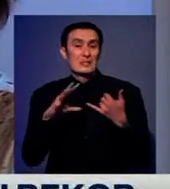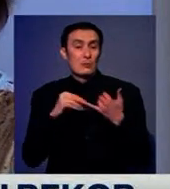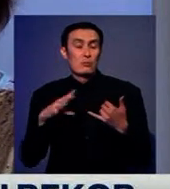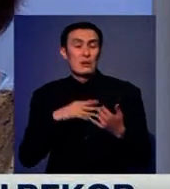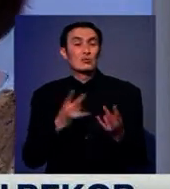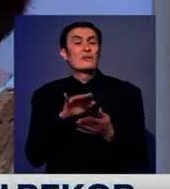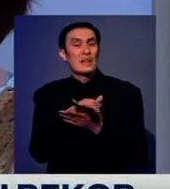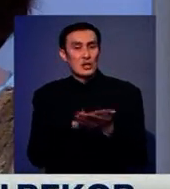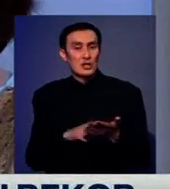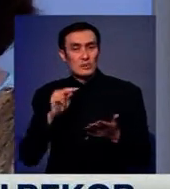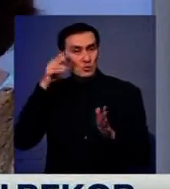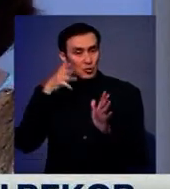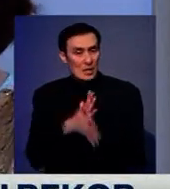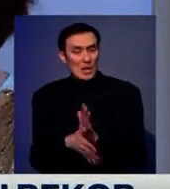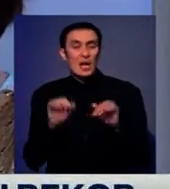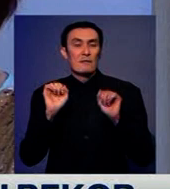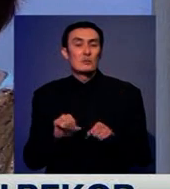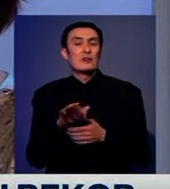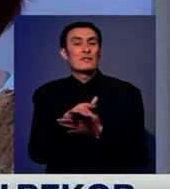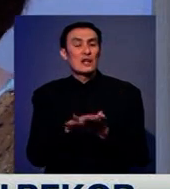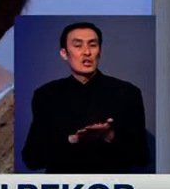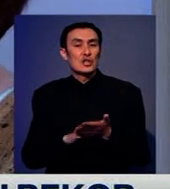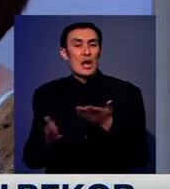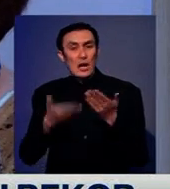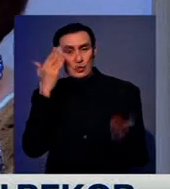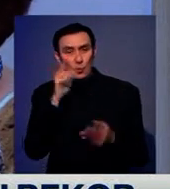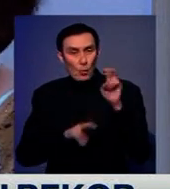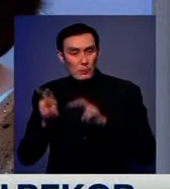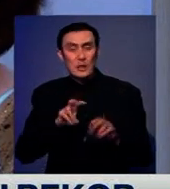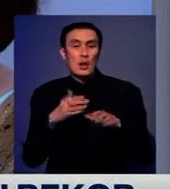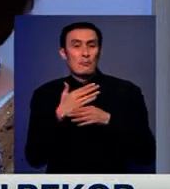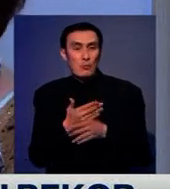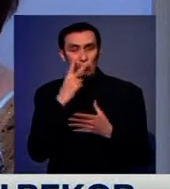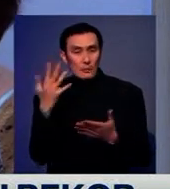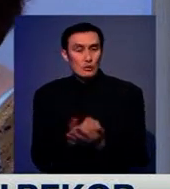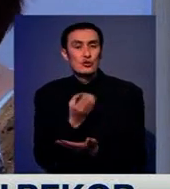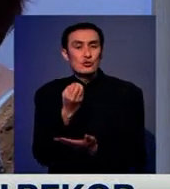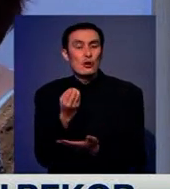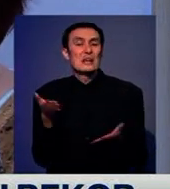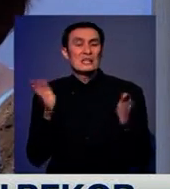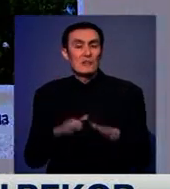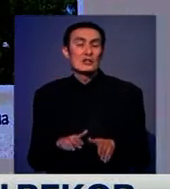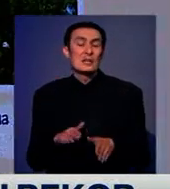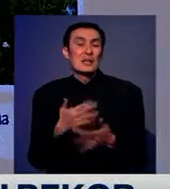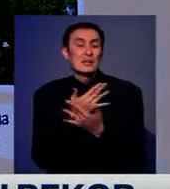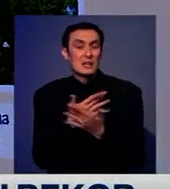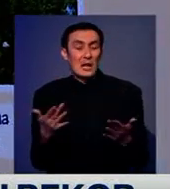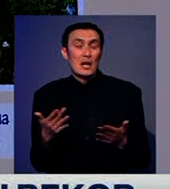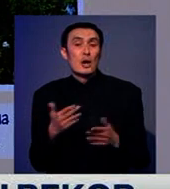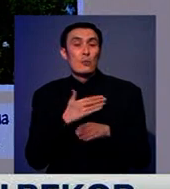дальнейшем исследовании. Возможно, дальнейшие раскопки помогут обнаружить оставшиеся детали. После